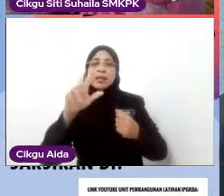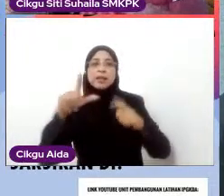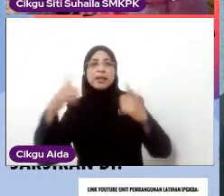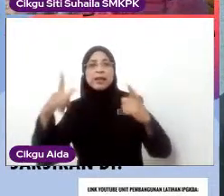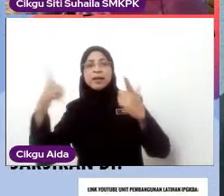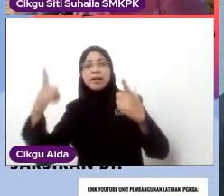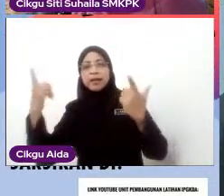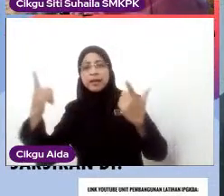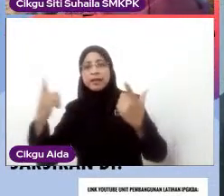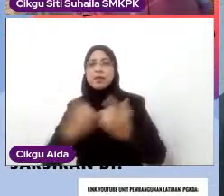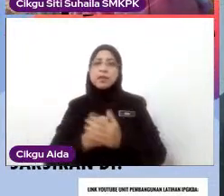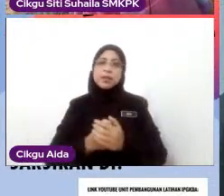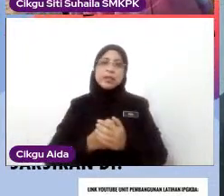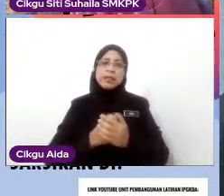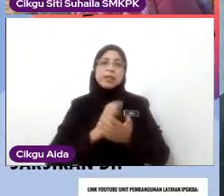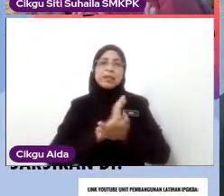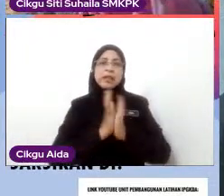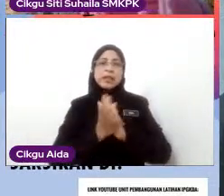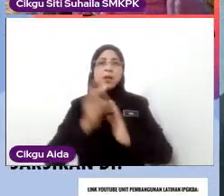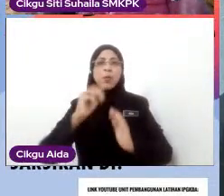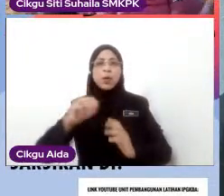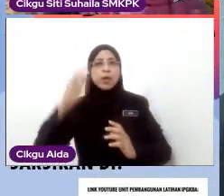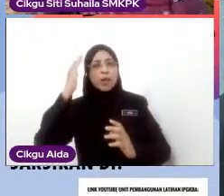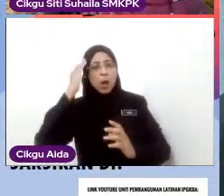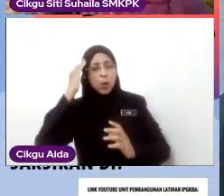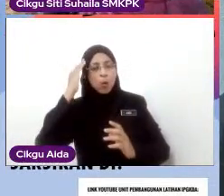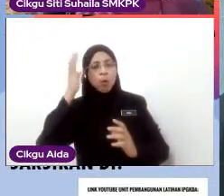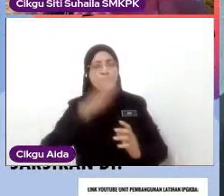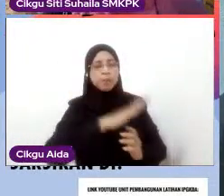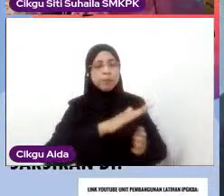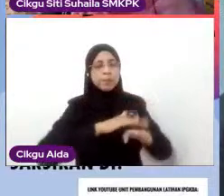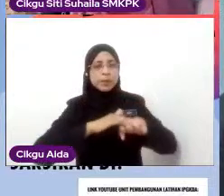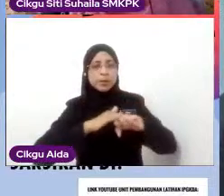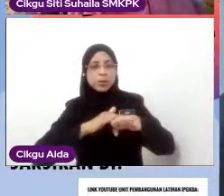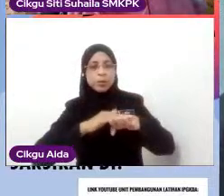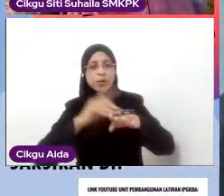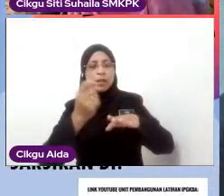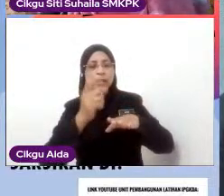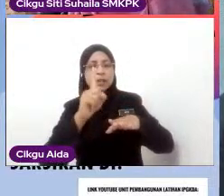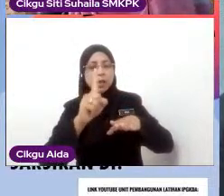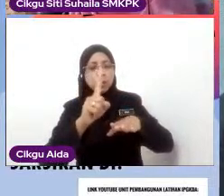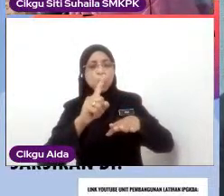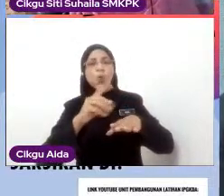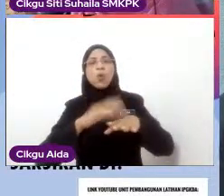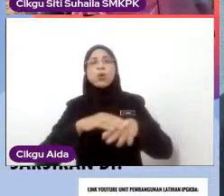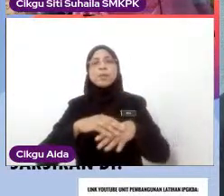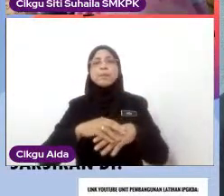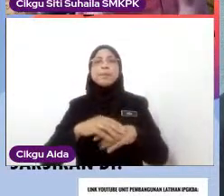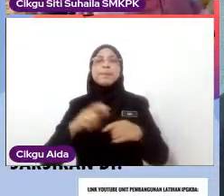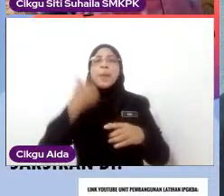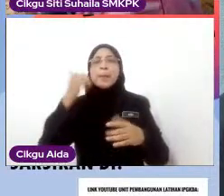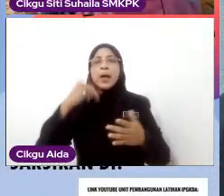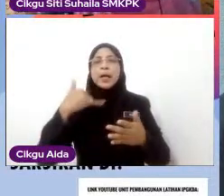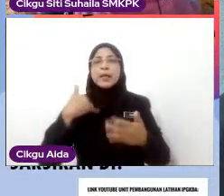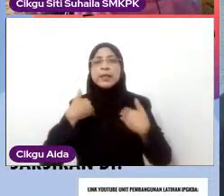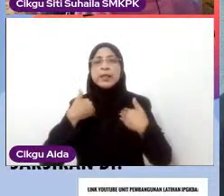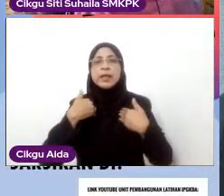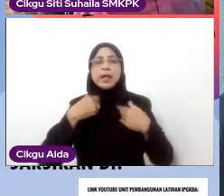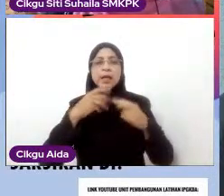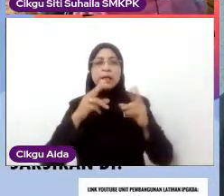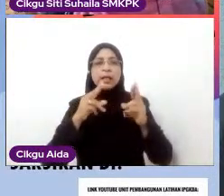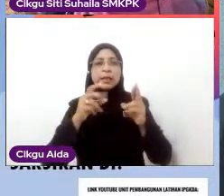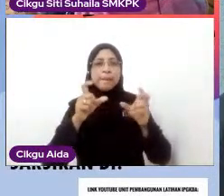Haiwan laut apa. Jadi murid tahu dia orang berada di tingkatan berapa. Okey, bilik muzik kita dah terang-terang nampak kan. Yang kaki tu